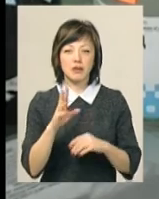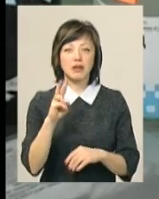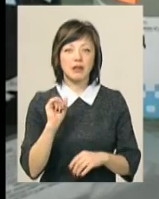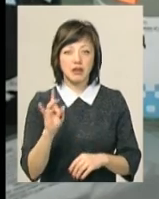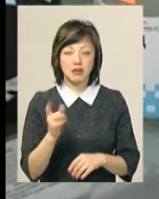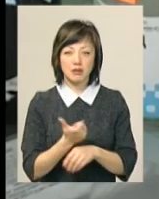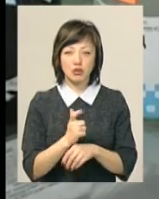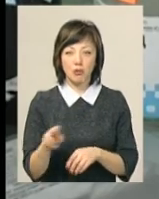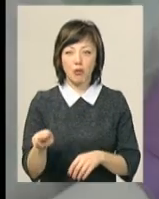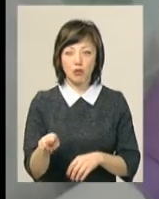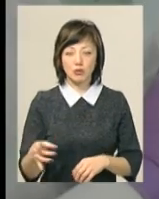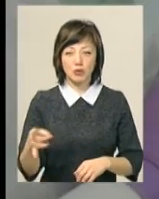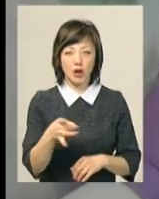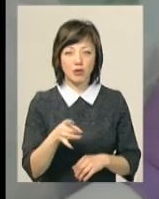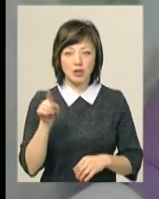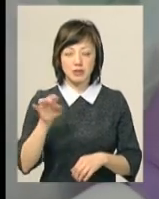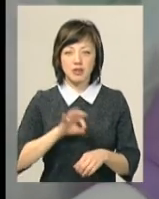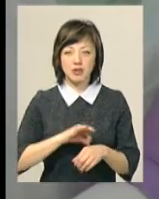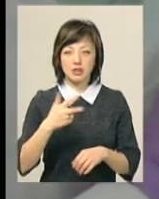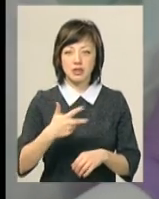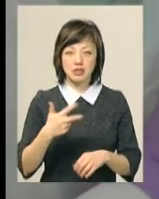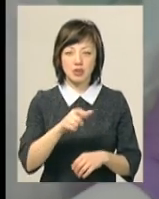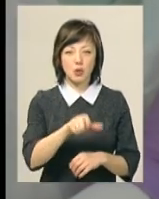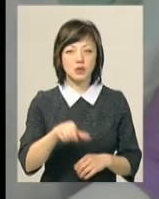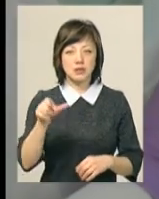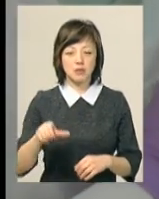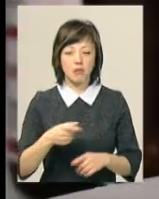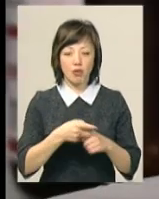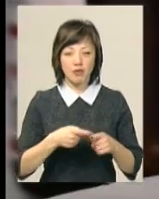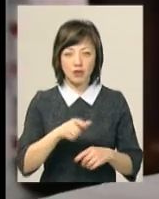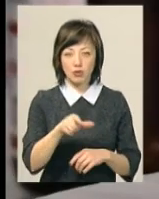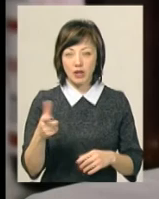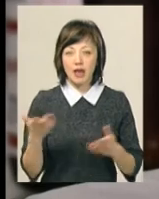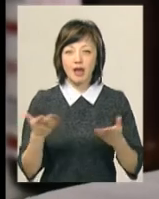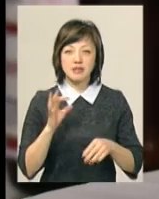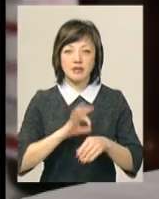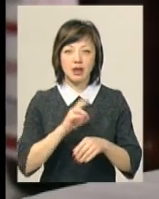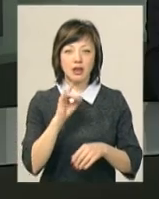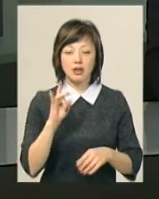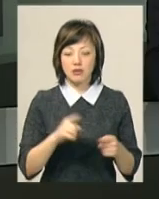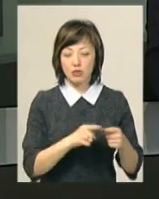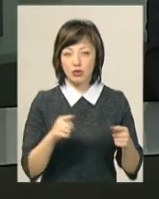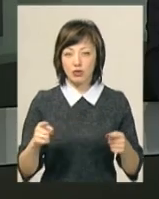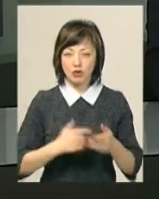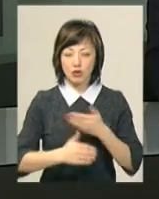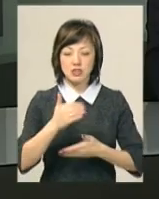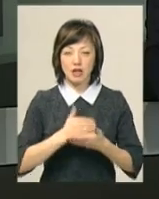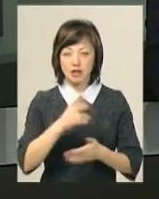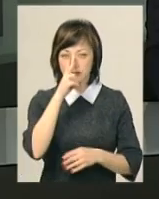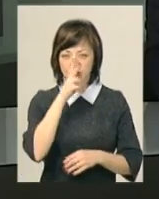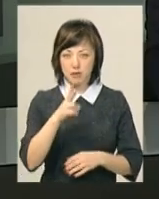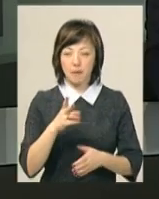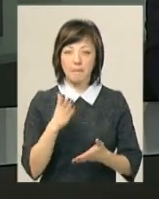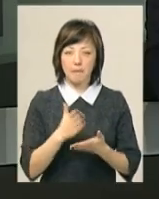найбільше у Полонському районі. Там захворіли 30 осіб. Майже половина краян, які занедужили на Кірв впродовж останніх двох місяців,